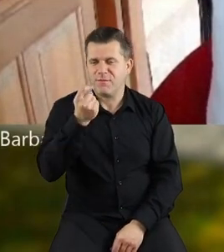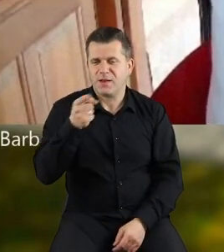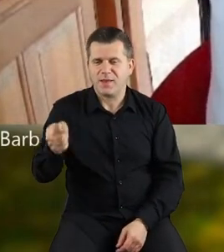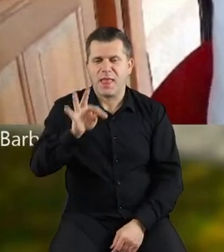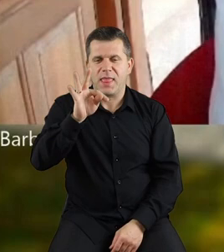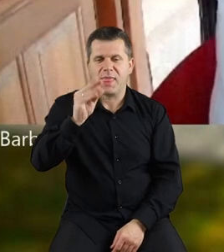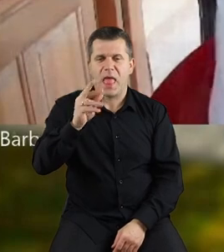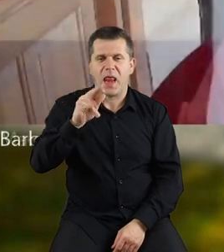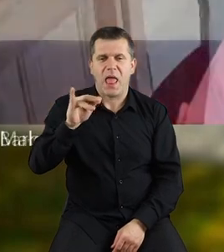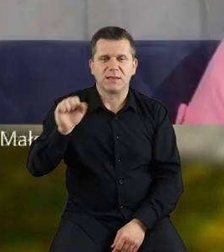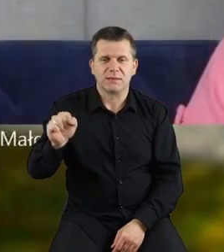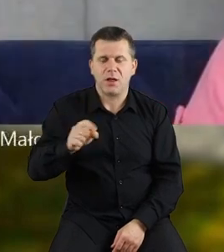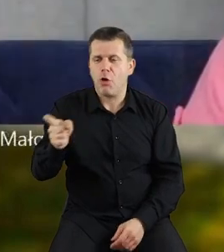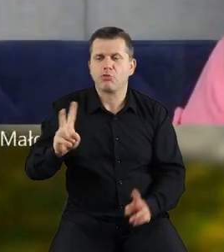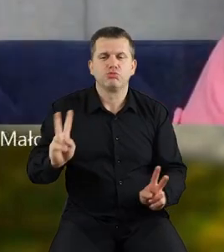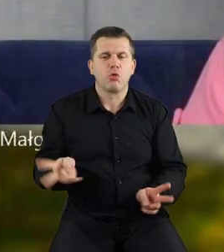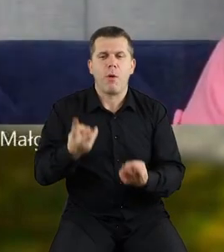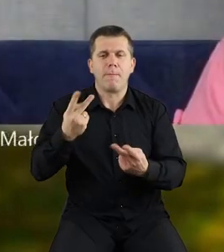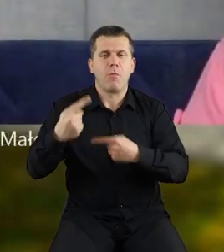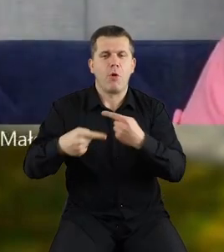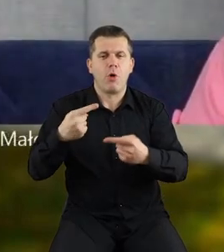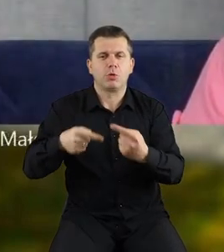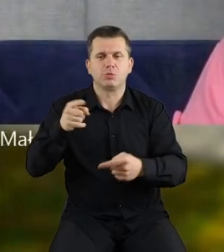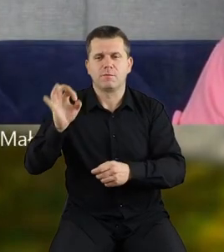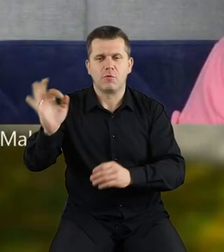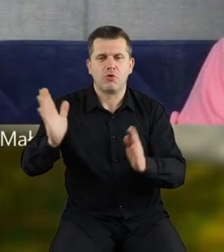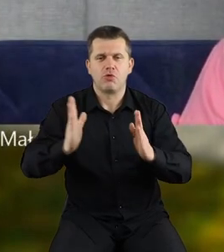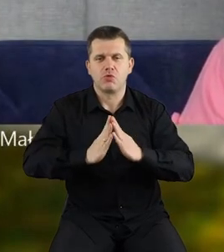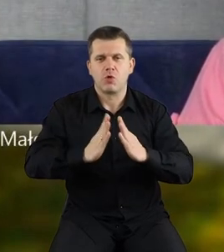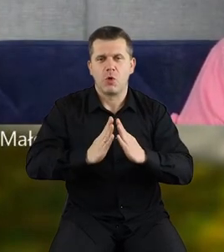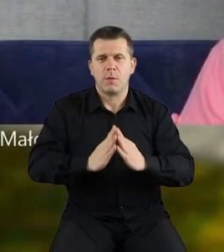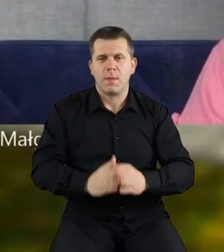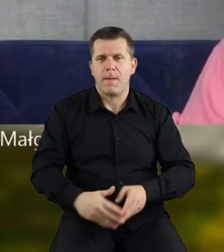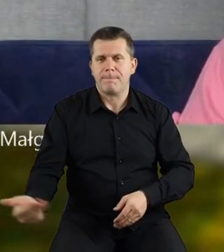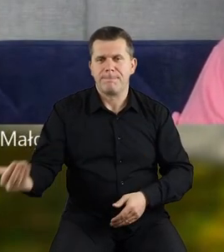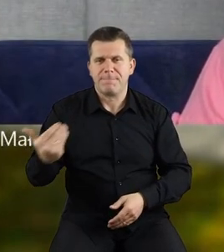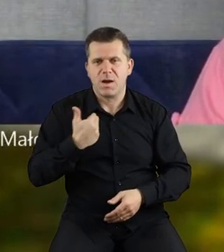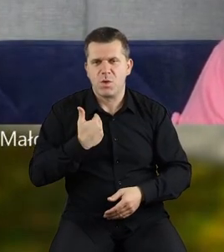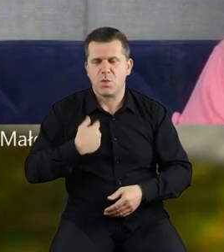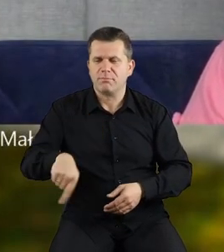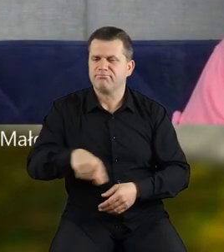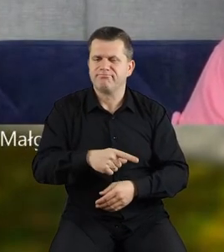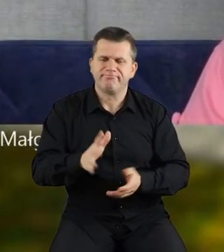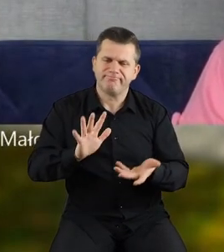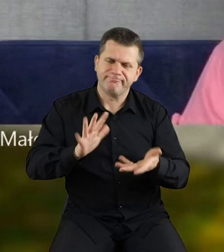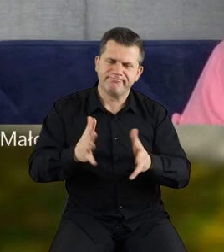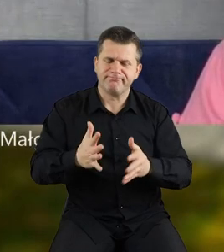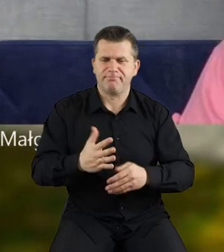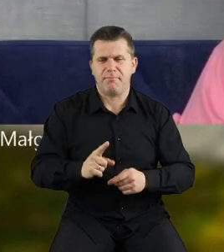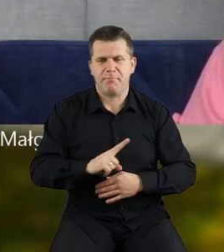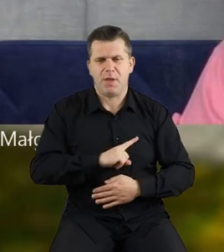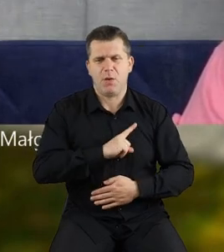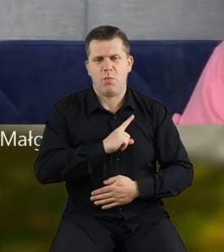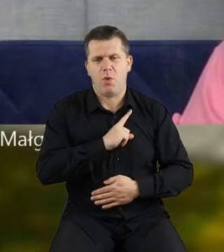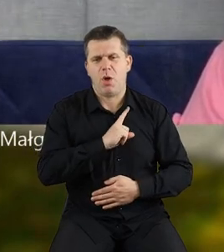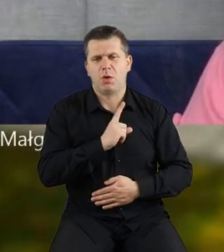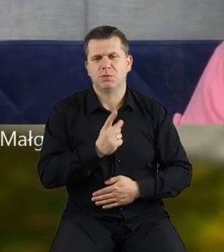Jeszcze chwilę o Teresie. Teresa pochodzi z takiego domu, gdzie była szorstka miłość.